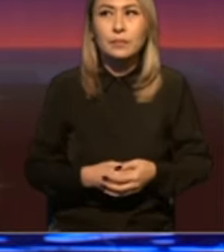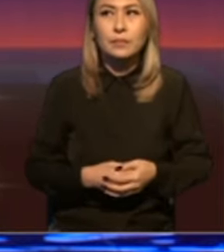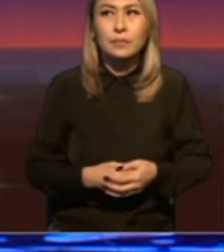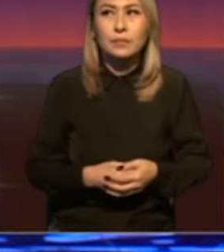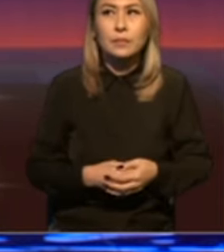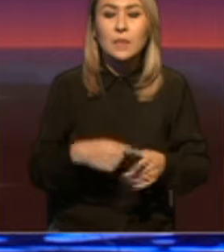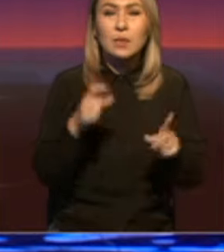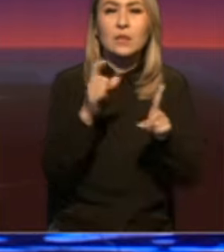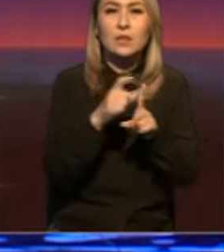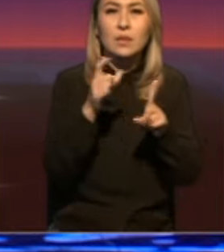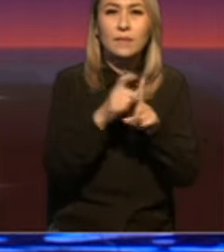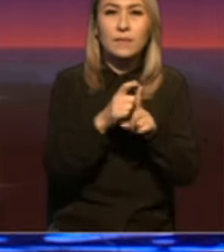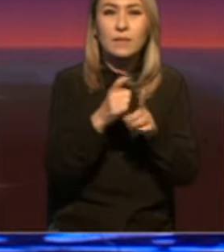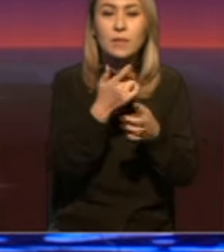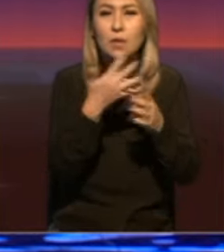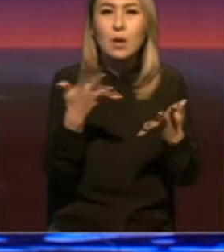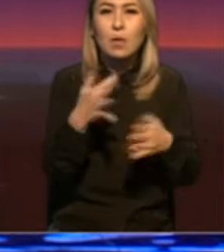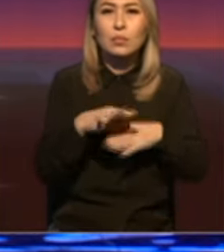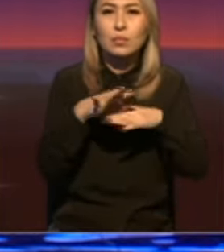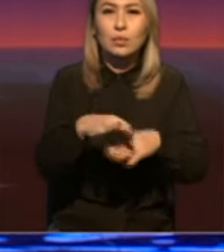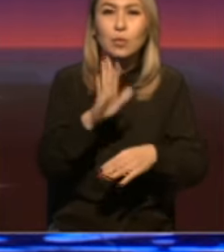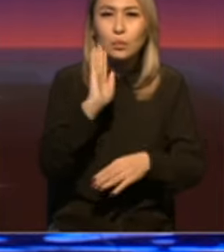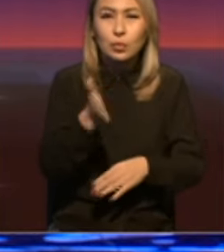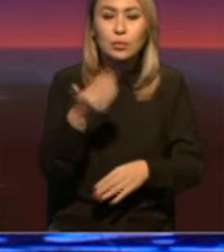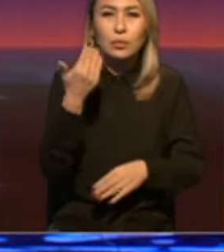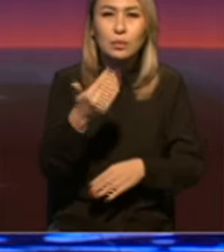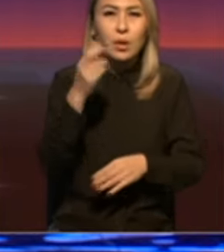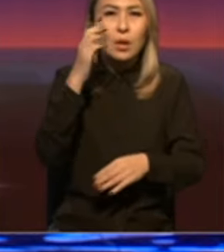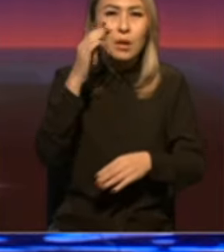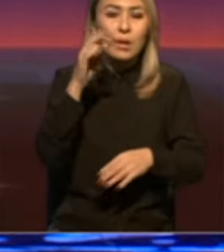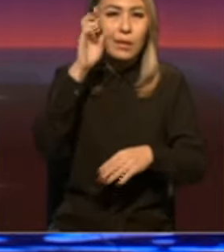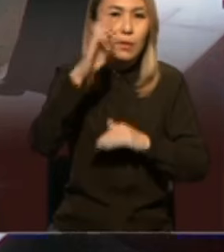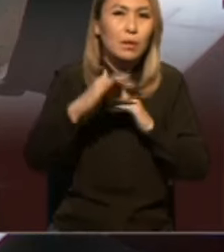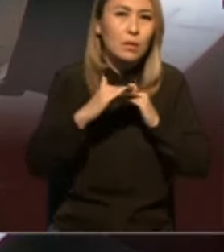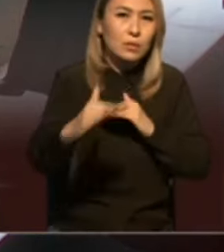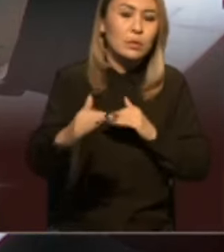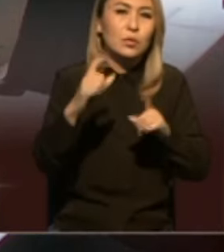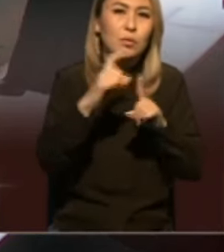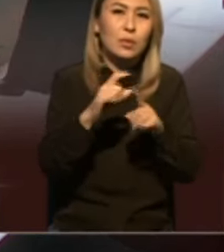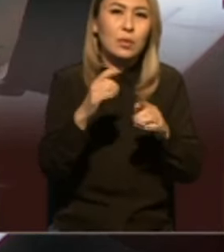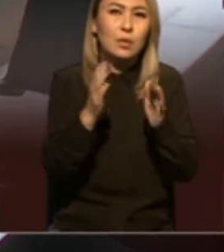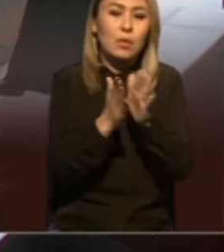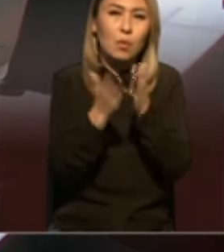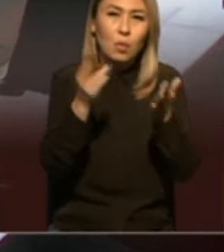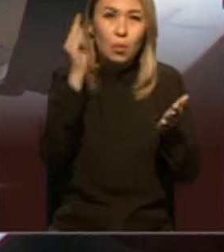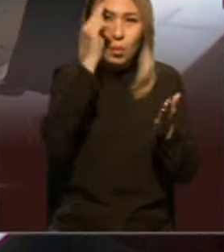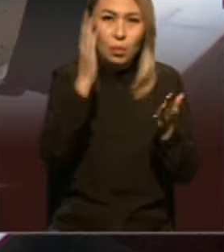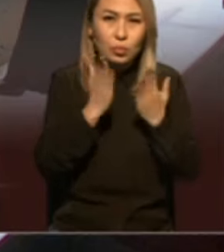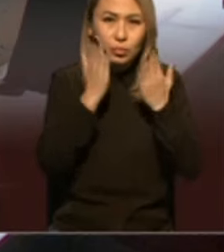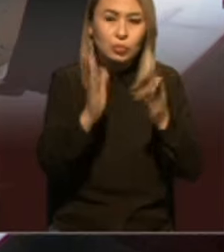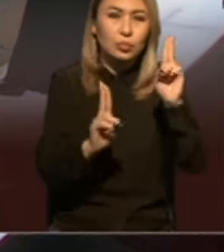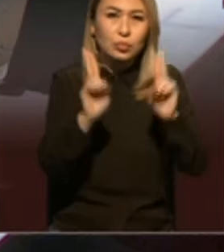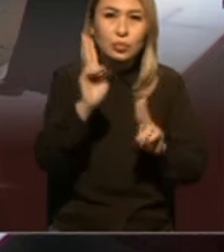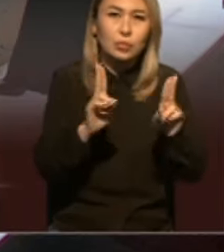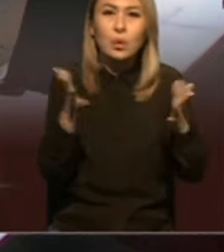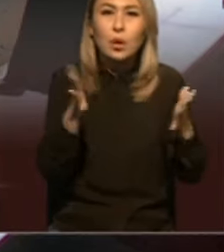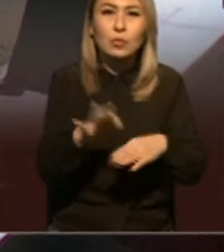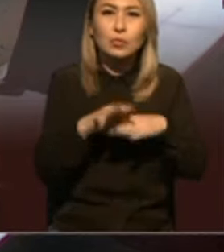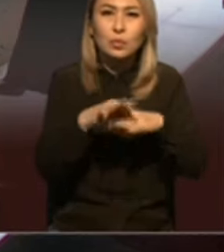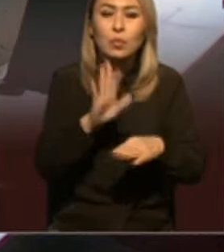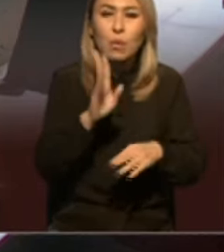әліпбиі қолдану аясы қандай болады? Оның мына елдердің әліпбиіне жалпы енгізілуі, оқу жүйесіне енгізілуі қалай